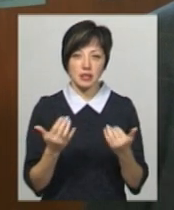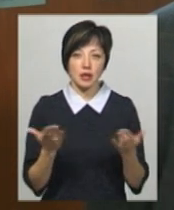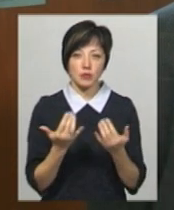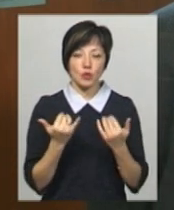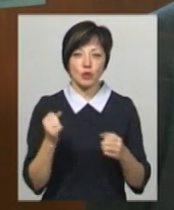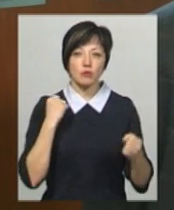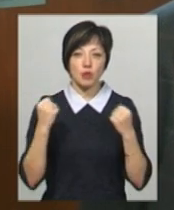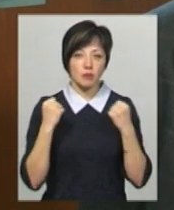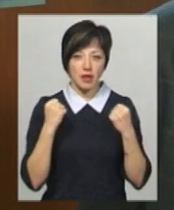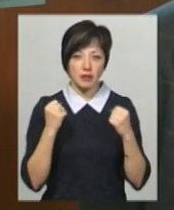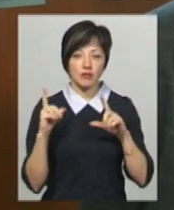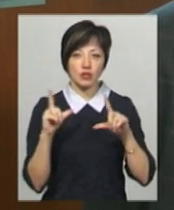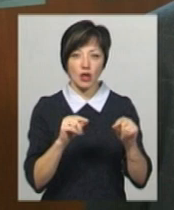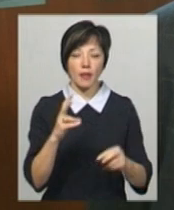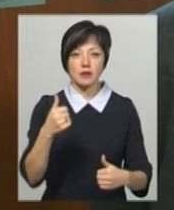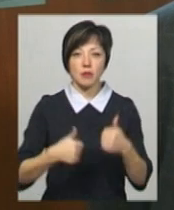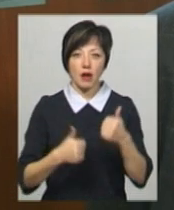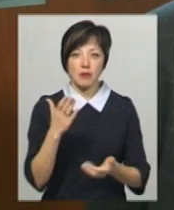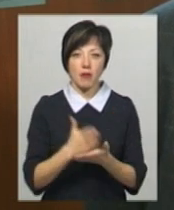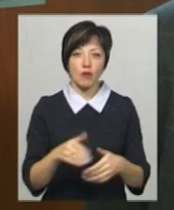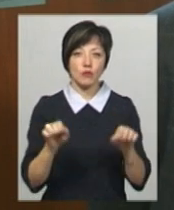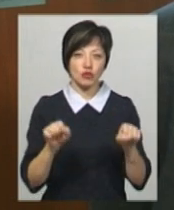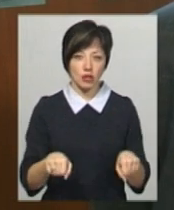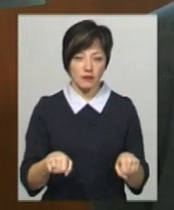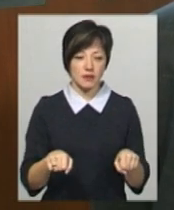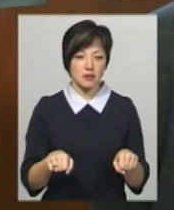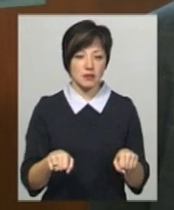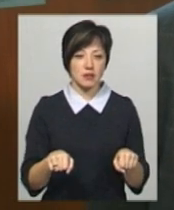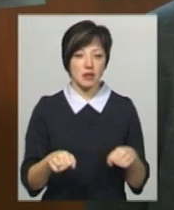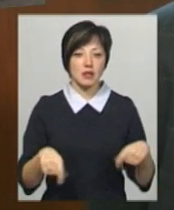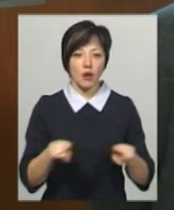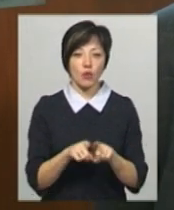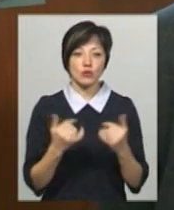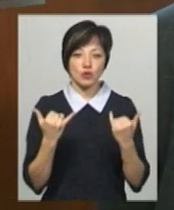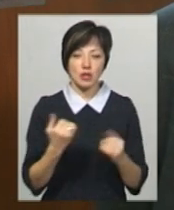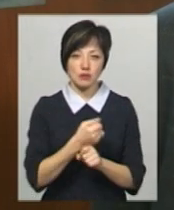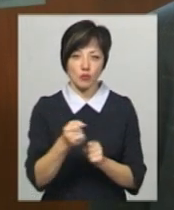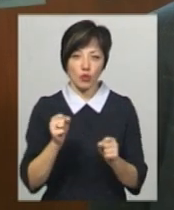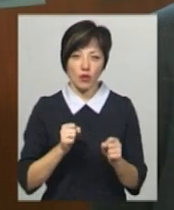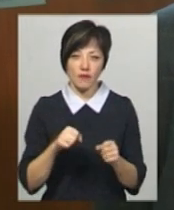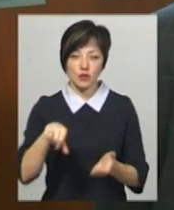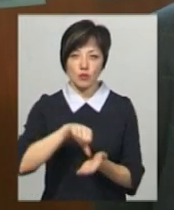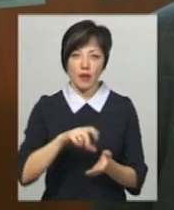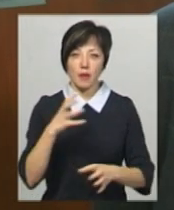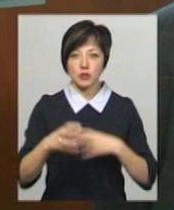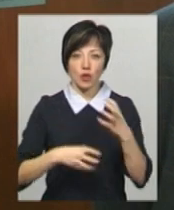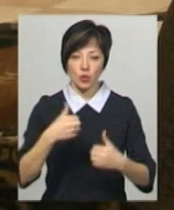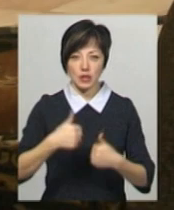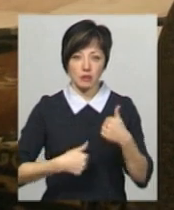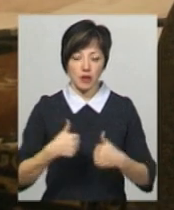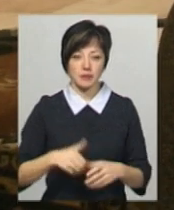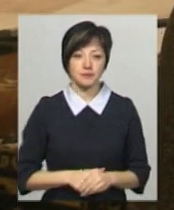сьогодні спортсмени виїжджають на змагання і мають можливість з такою сучасною зброєю виступати на міжнародних